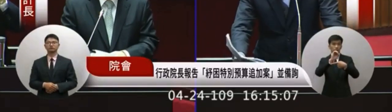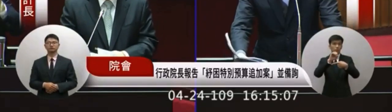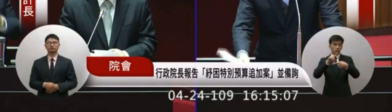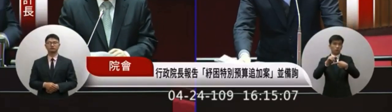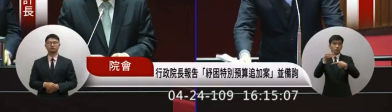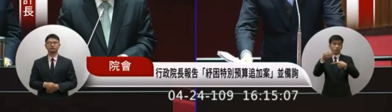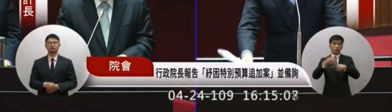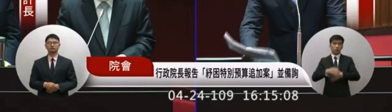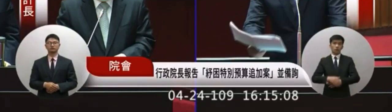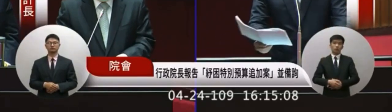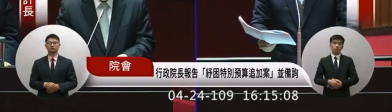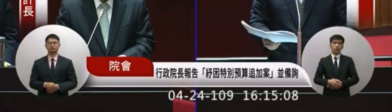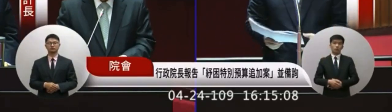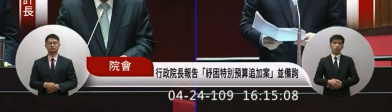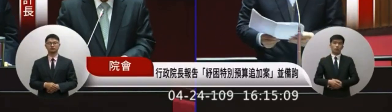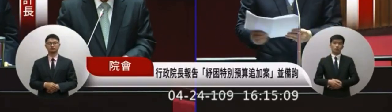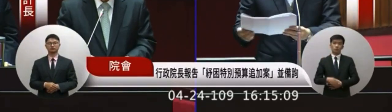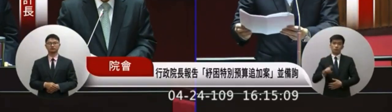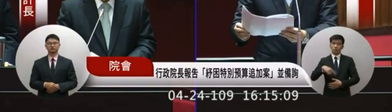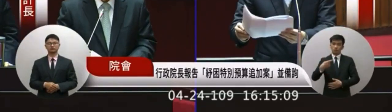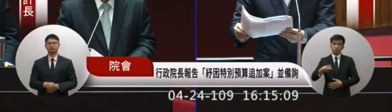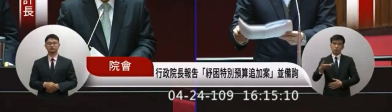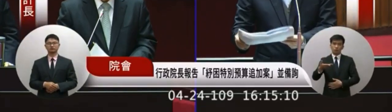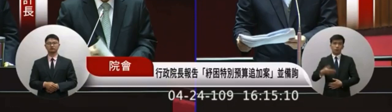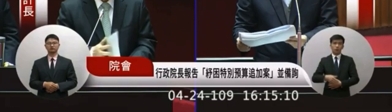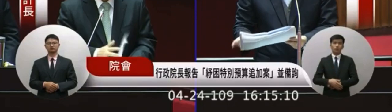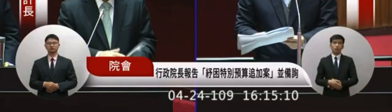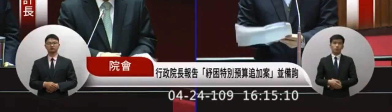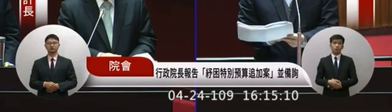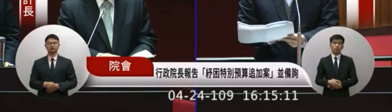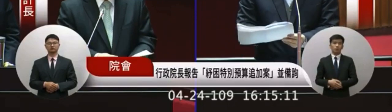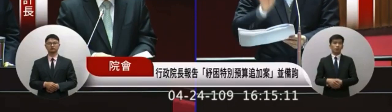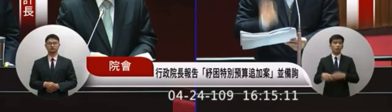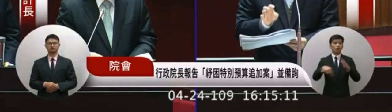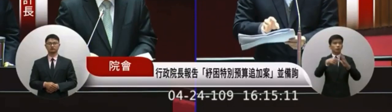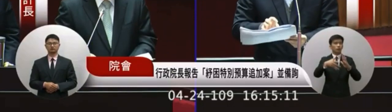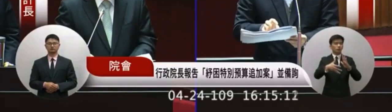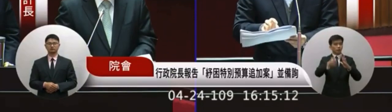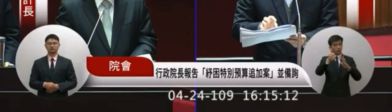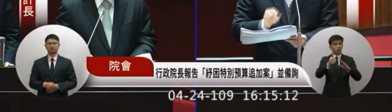0.9个百分点。好，接着往下看。院长，其实